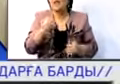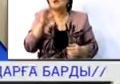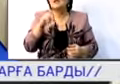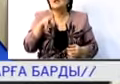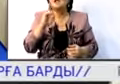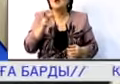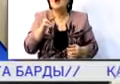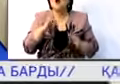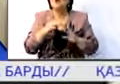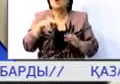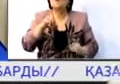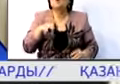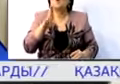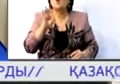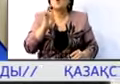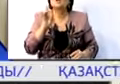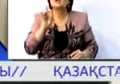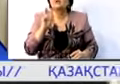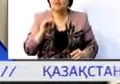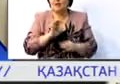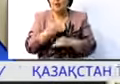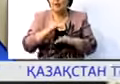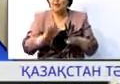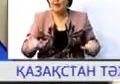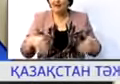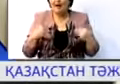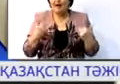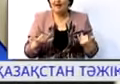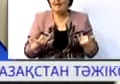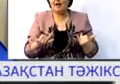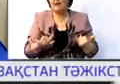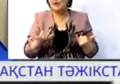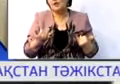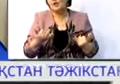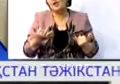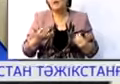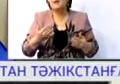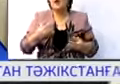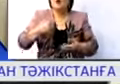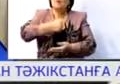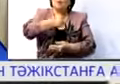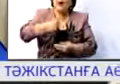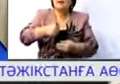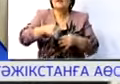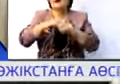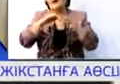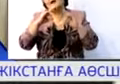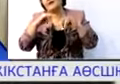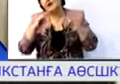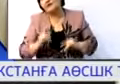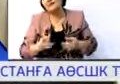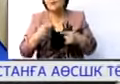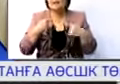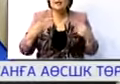ауылында попкорн шығарылып жатыр. Осы балаларға арналған. Енді банк консервілері бар, қол өнерлері бар, кондитерде де